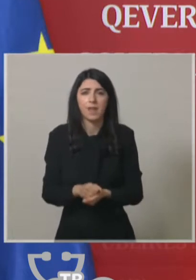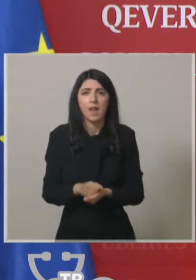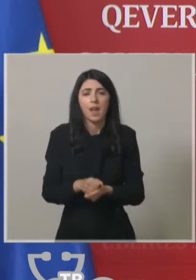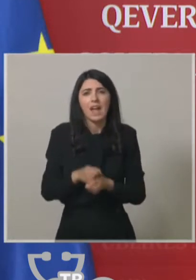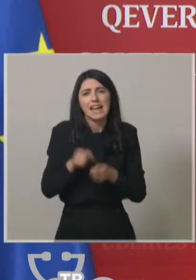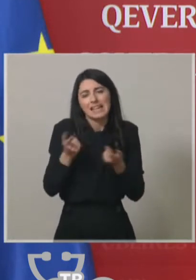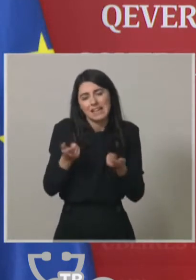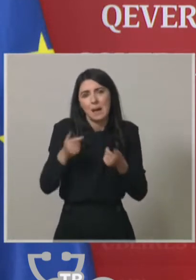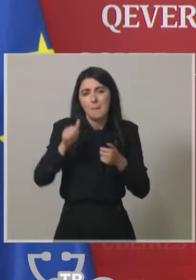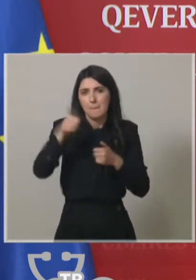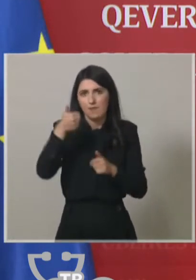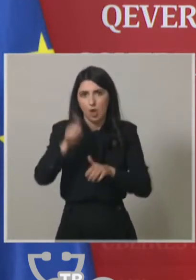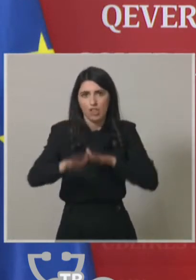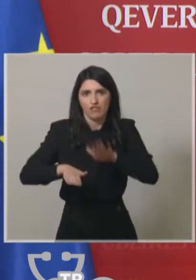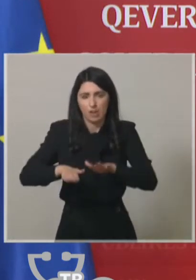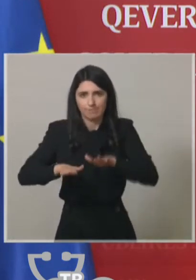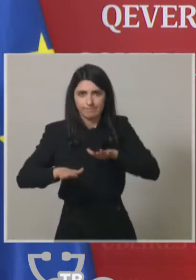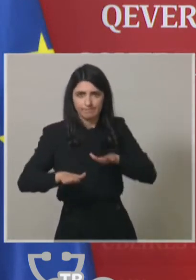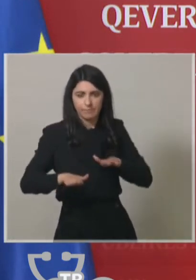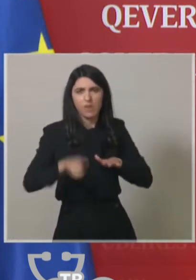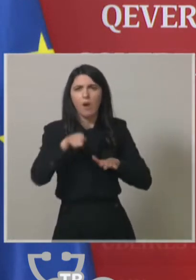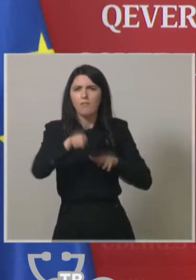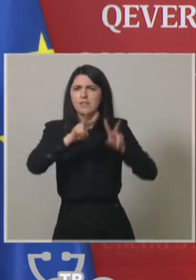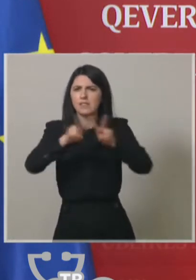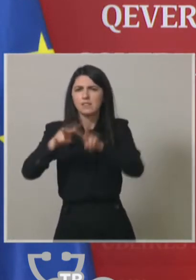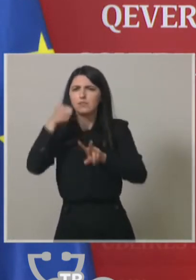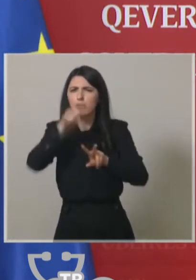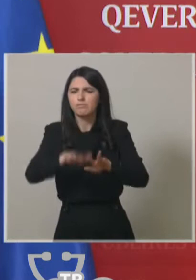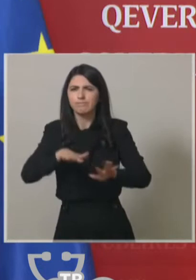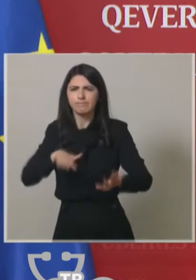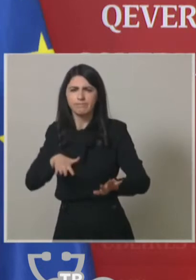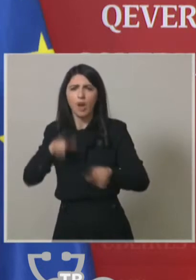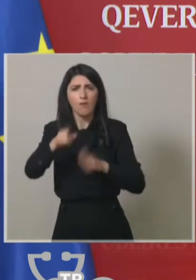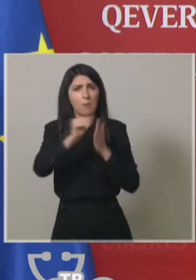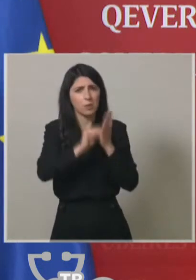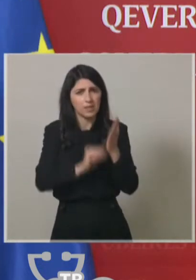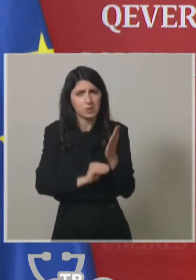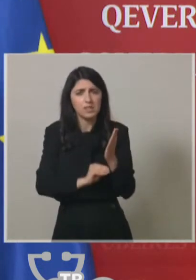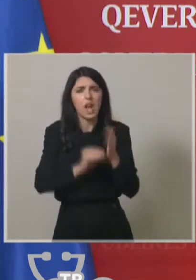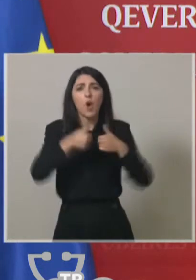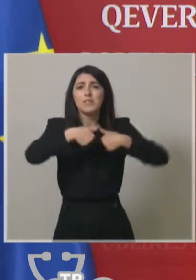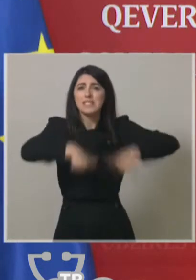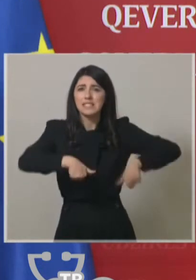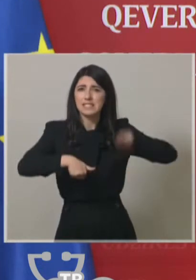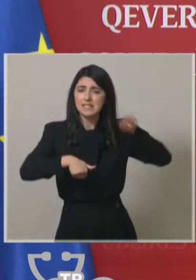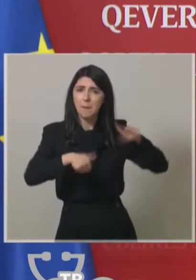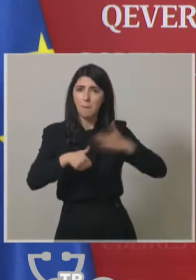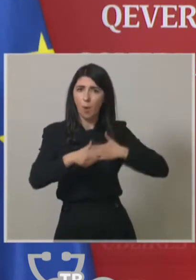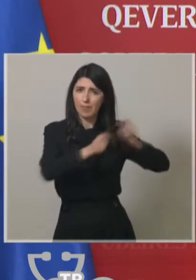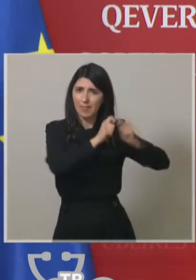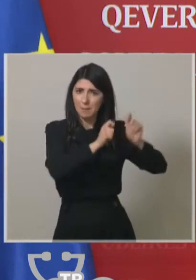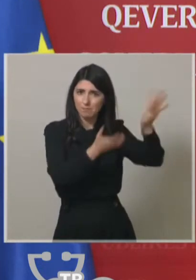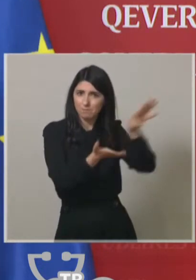се избегнува првиот чекор на тој сајт, од тој сајт податоците се прибираат од системот Мој